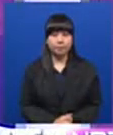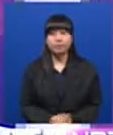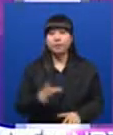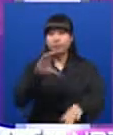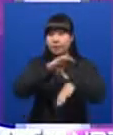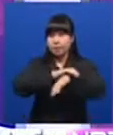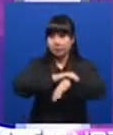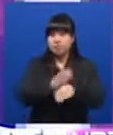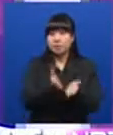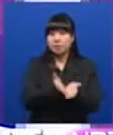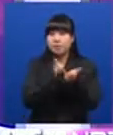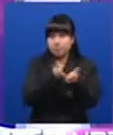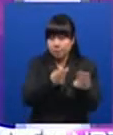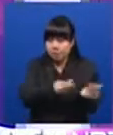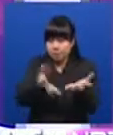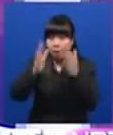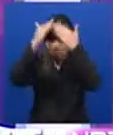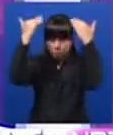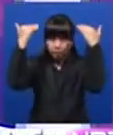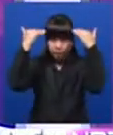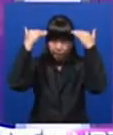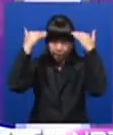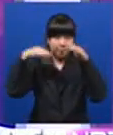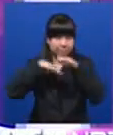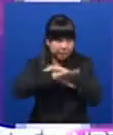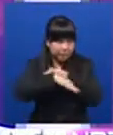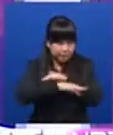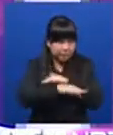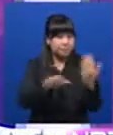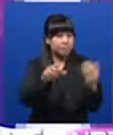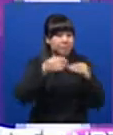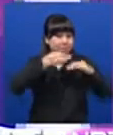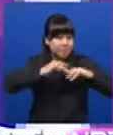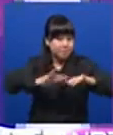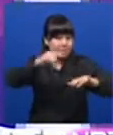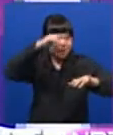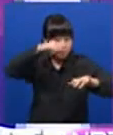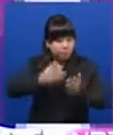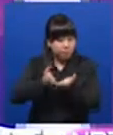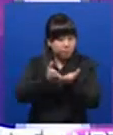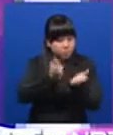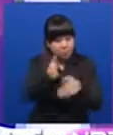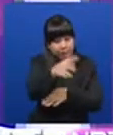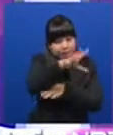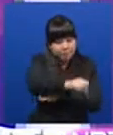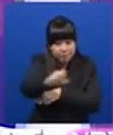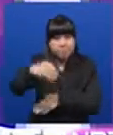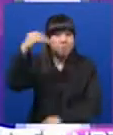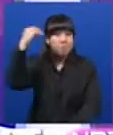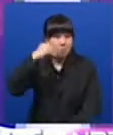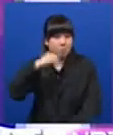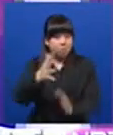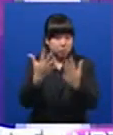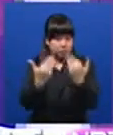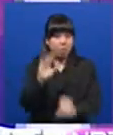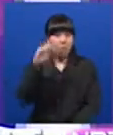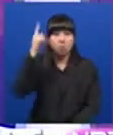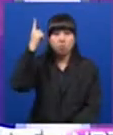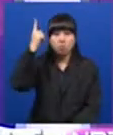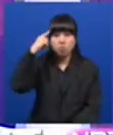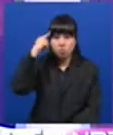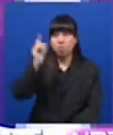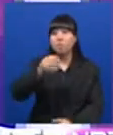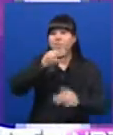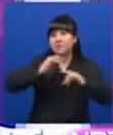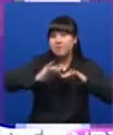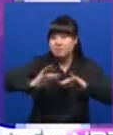การจับกุมเรือประมงสัญชาติเวียดนามที่ลักลอบทำการประมงในเขตหน้าน้ำไทยบ่อยครั้งในขณะนี้นะคะทำให้รู้ว่าทรัพยากรทางทะเล